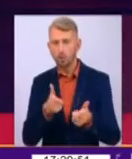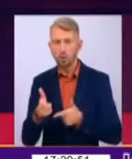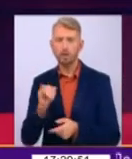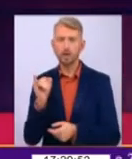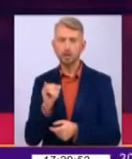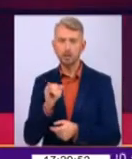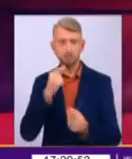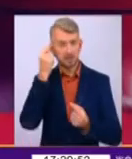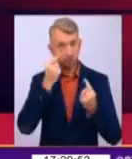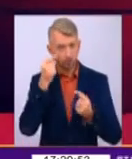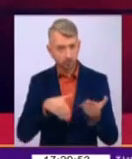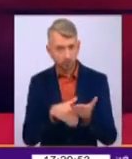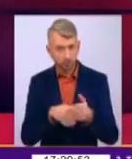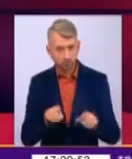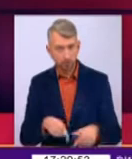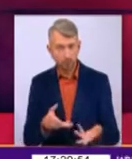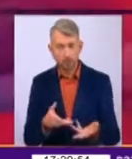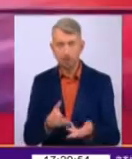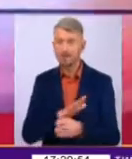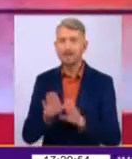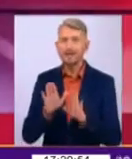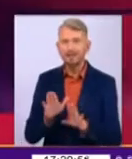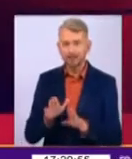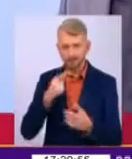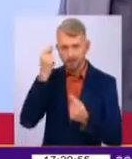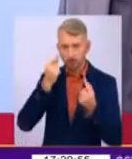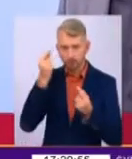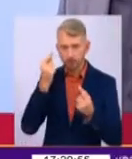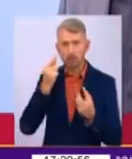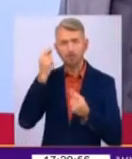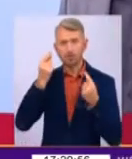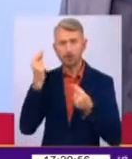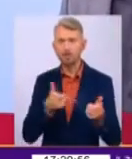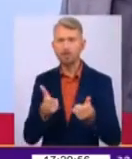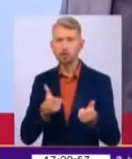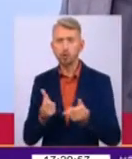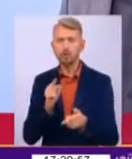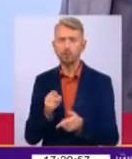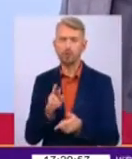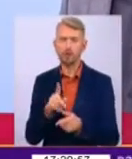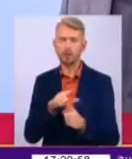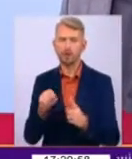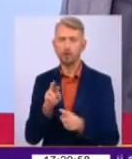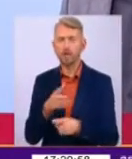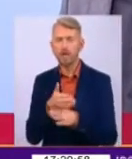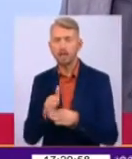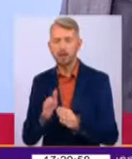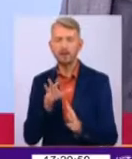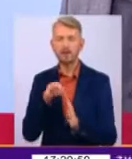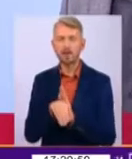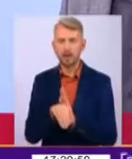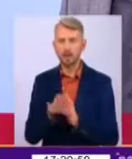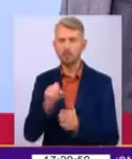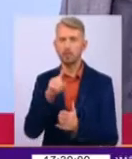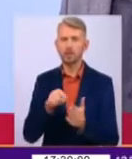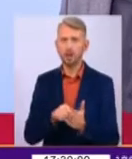І психологічна, мабуть. Не тільки психологічна. Психологічна підготовка, вона, як правило, як елемент закладається в